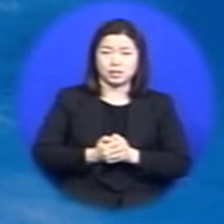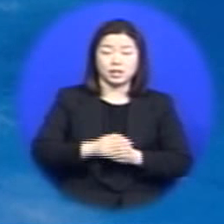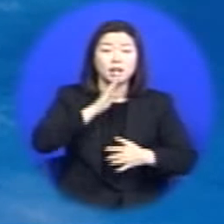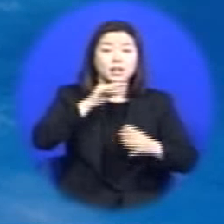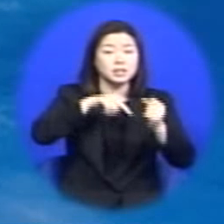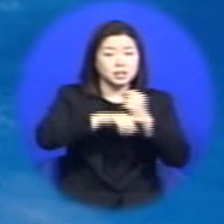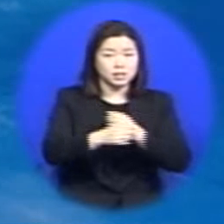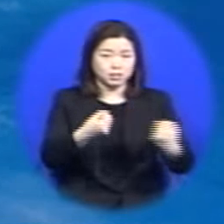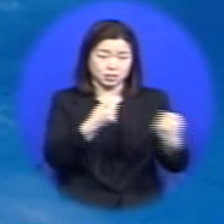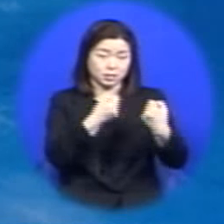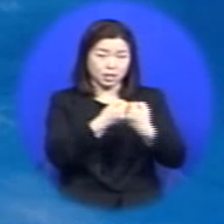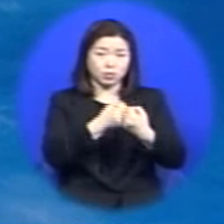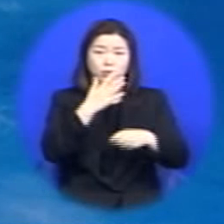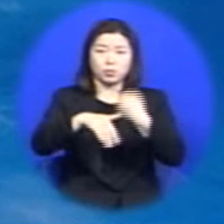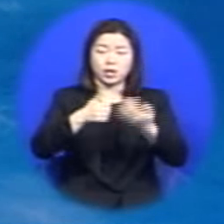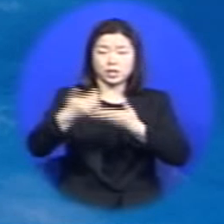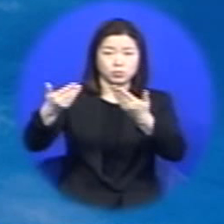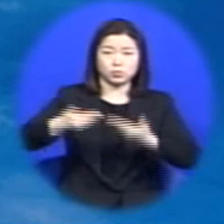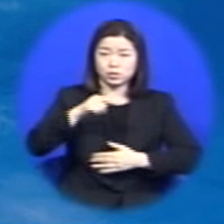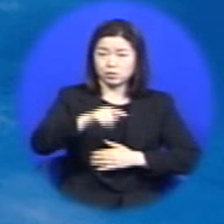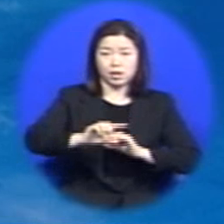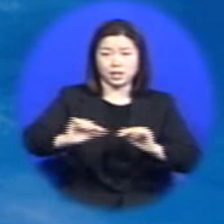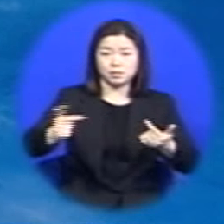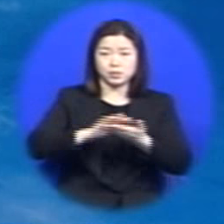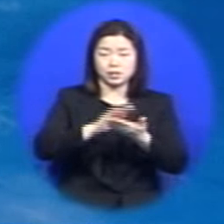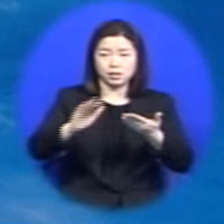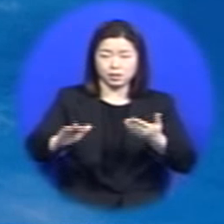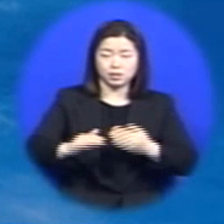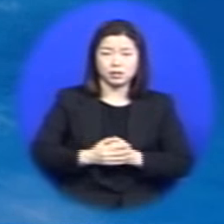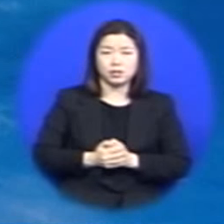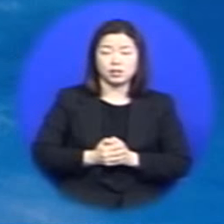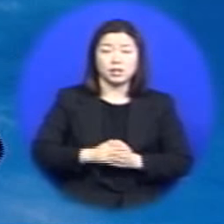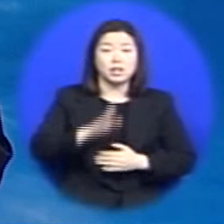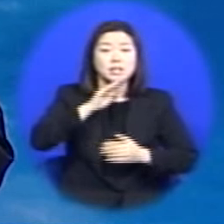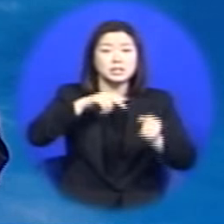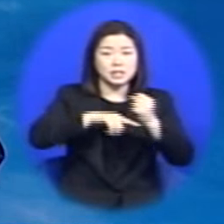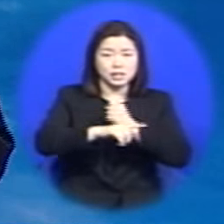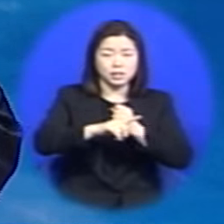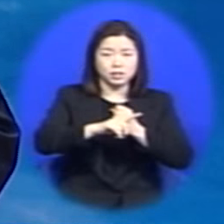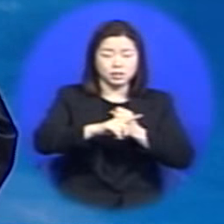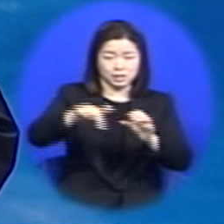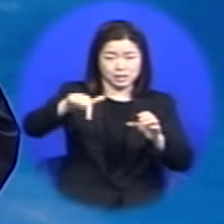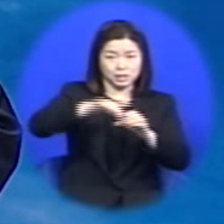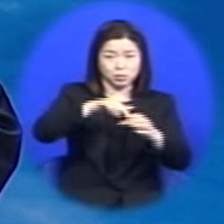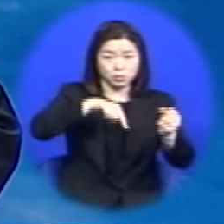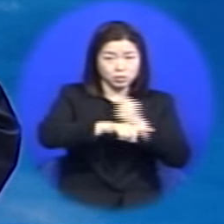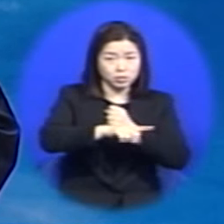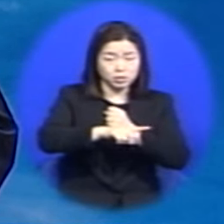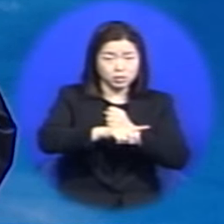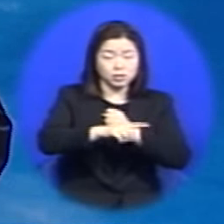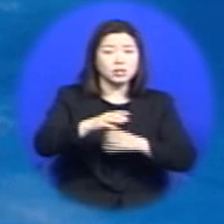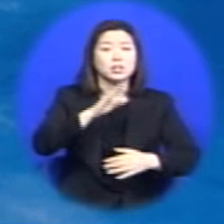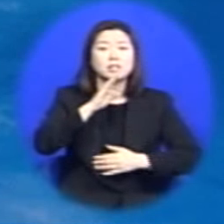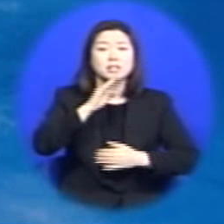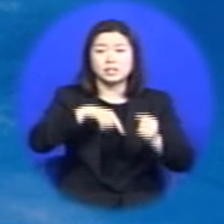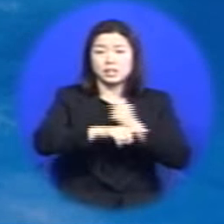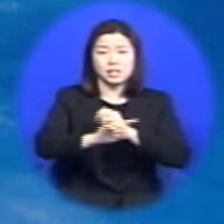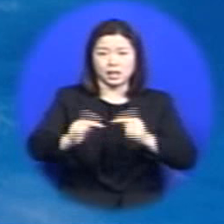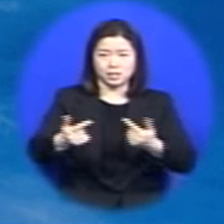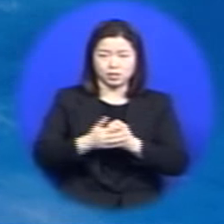진리는 싸우라고 하나님이 우리에게 주신 게 아닙니다. 진리는 교리가 진리가 아니에요.